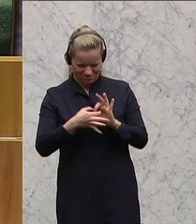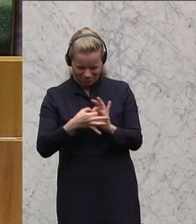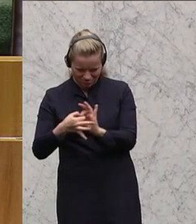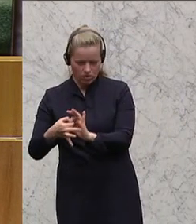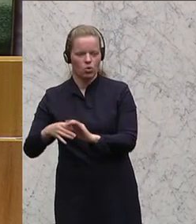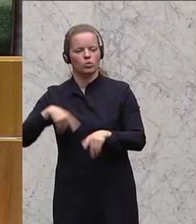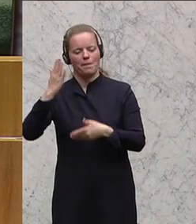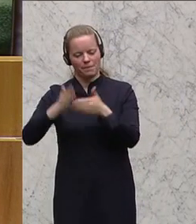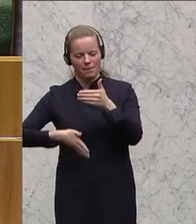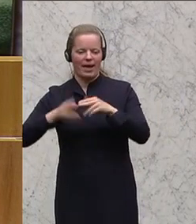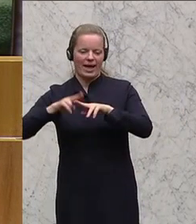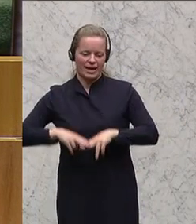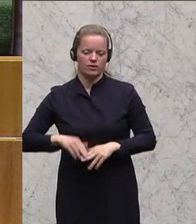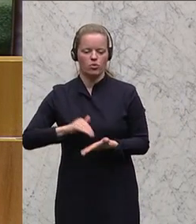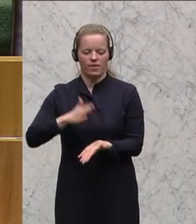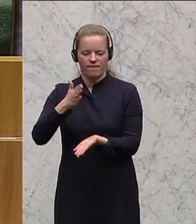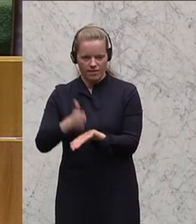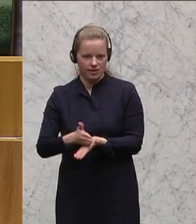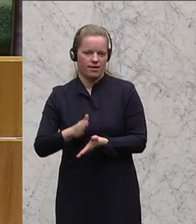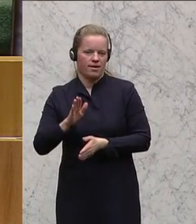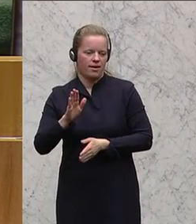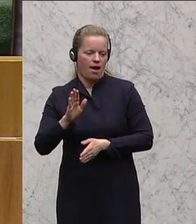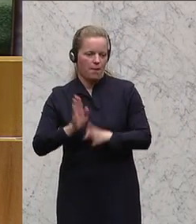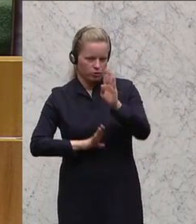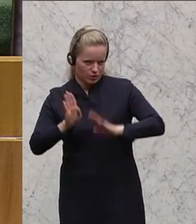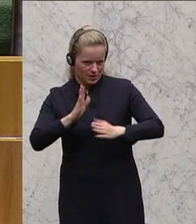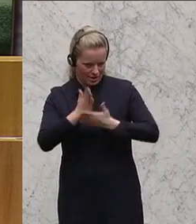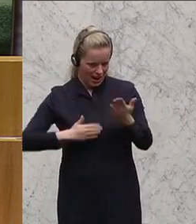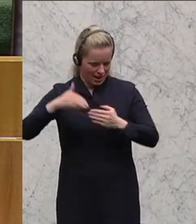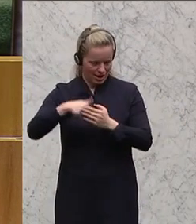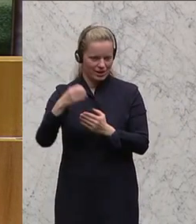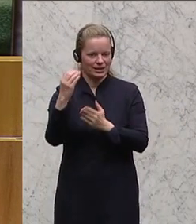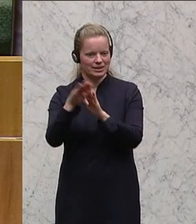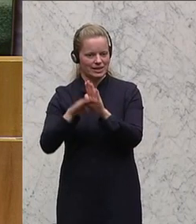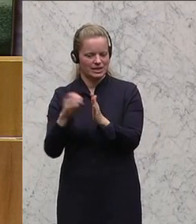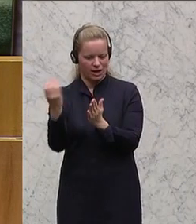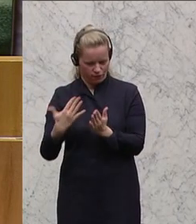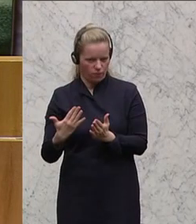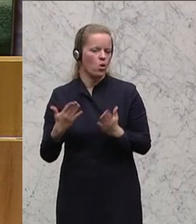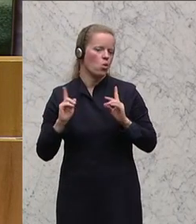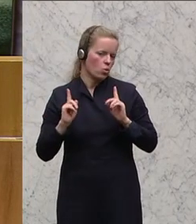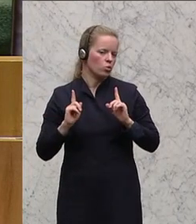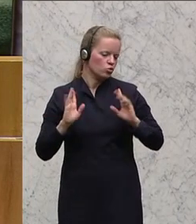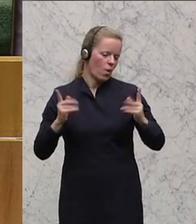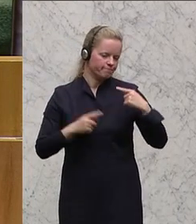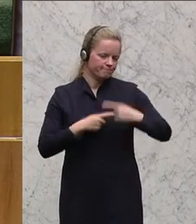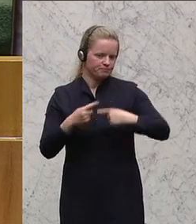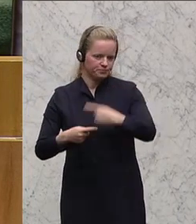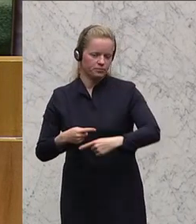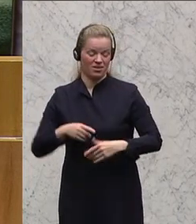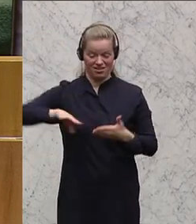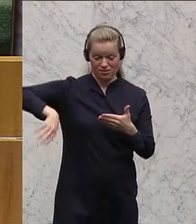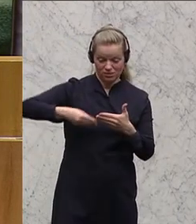und schließlich über die restlichen noch nicht abgestimmten Teile des Gesetzentwurfes abstimmen lassen. Da der erwähnte